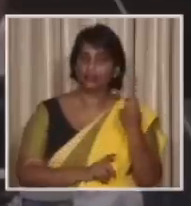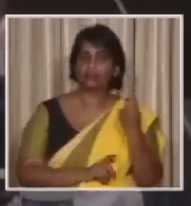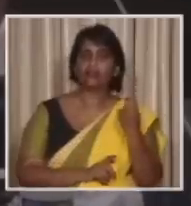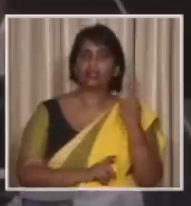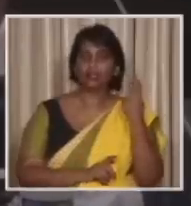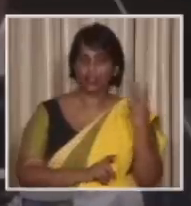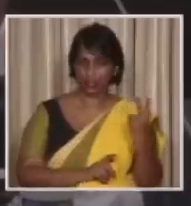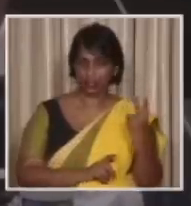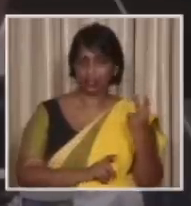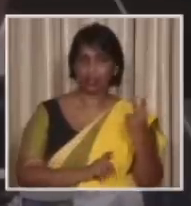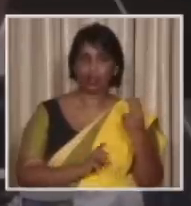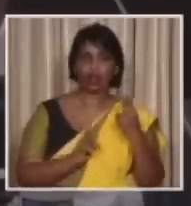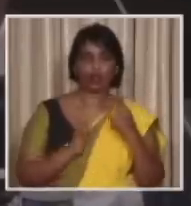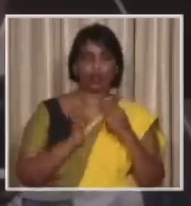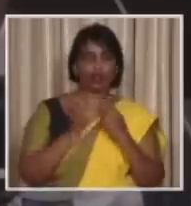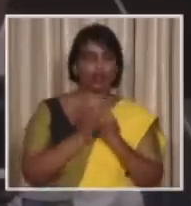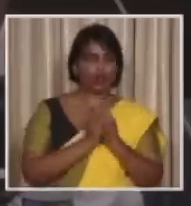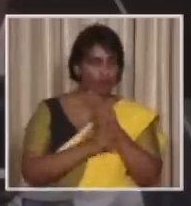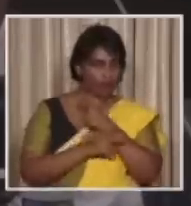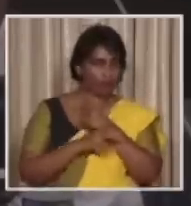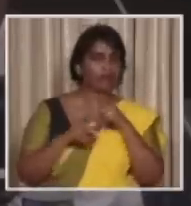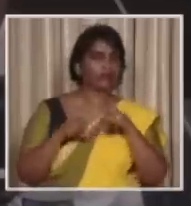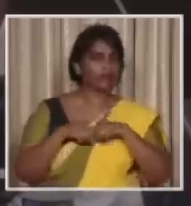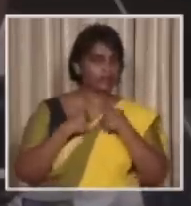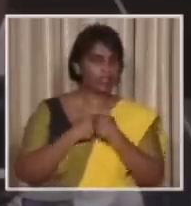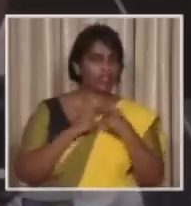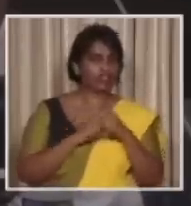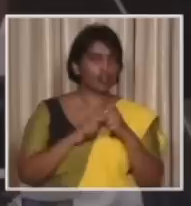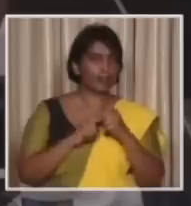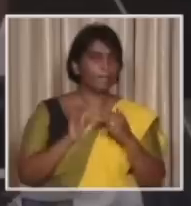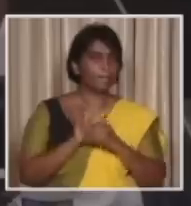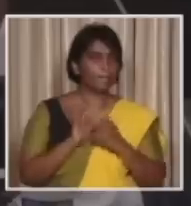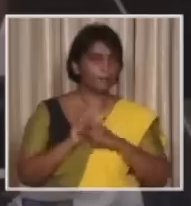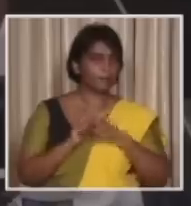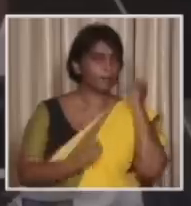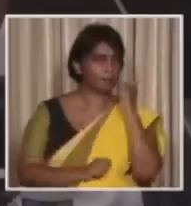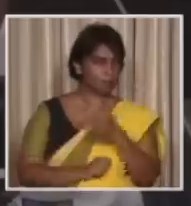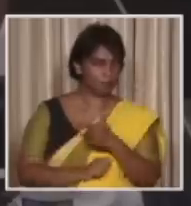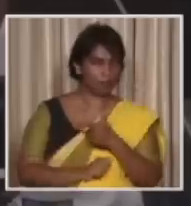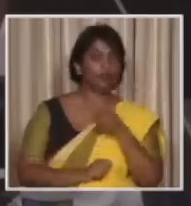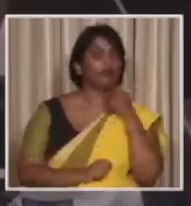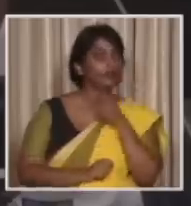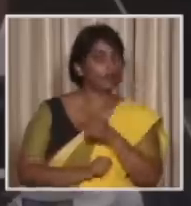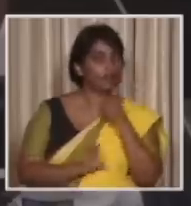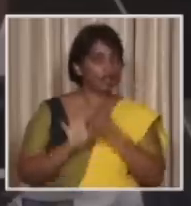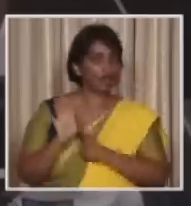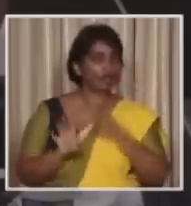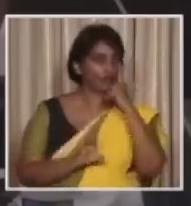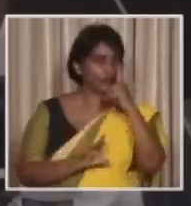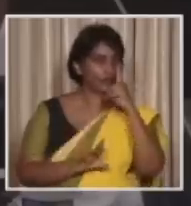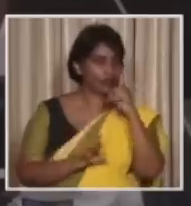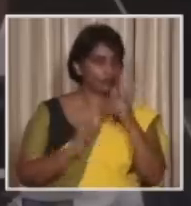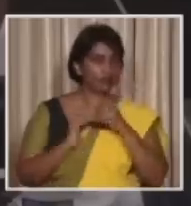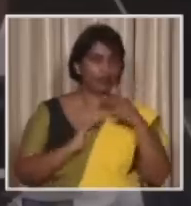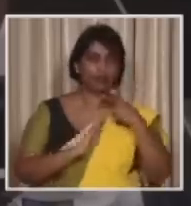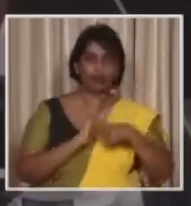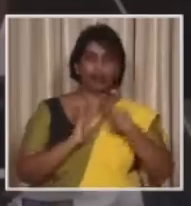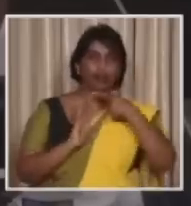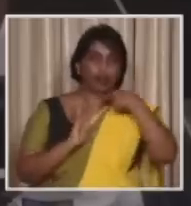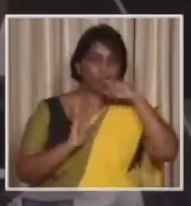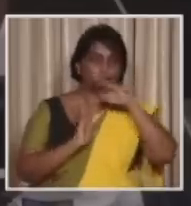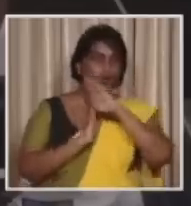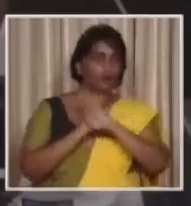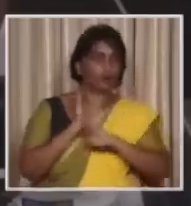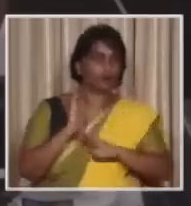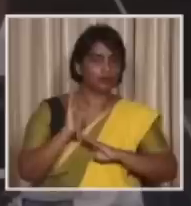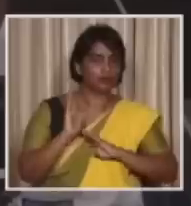2002 නෝවේජියානු සමාගමකට අපි ඩොලර් මිලියන ගාණක් ගෙවලා ඒ අවුරුද්දක් එකහමාරක් විතර රටේ මුහුද වටේ